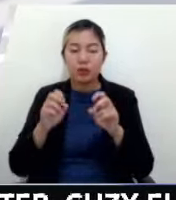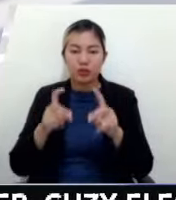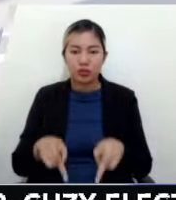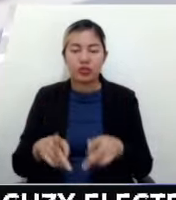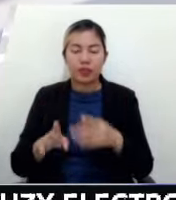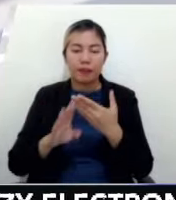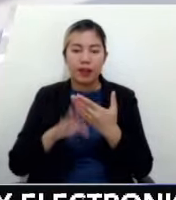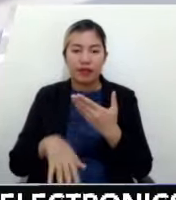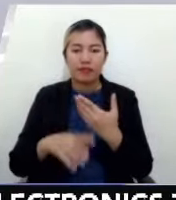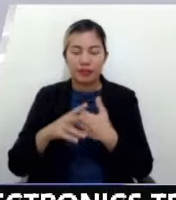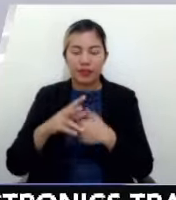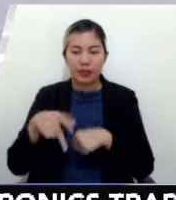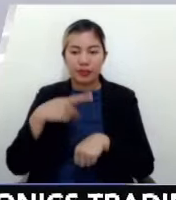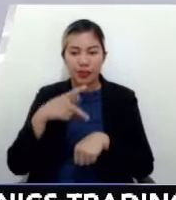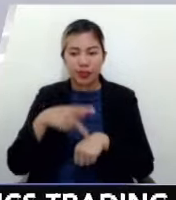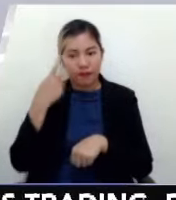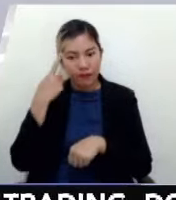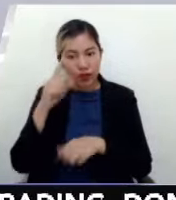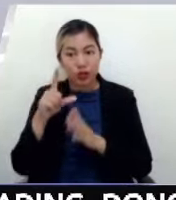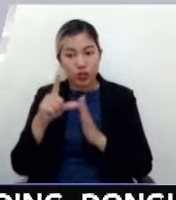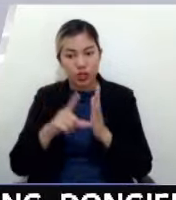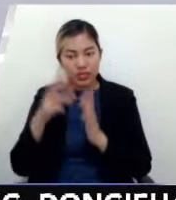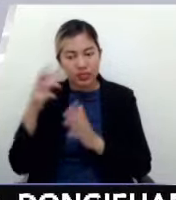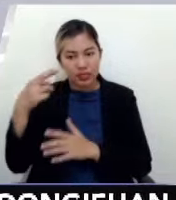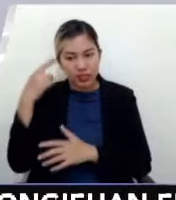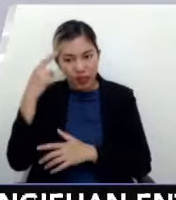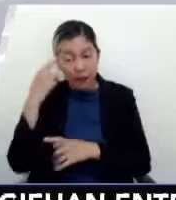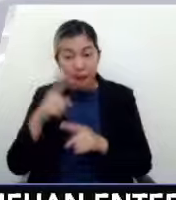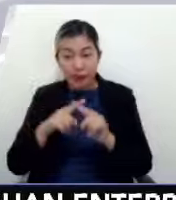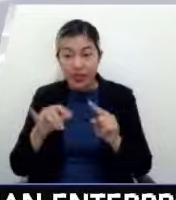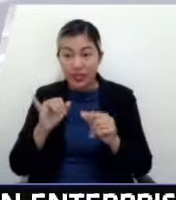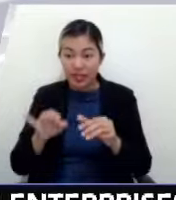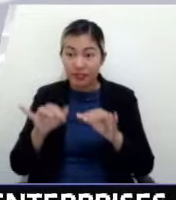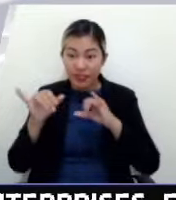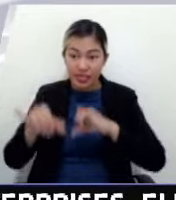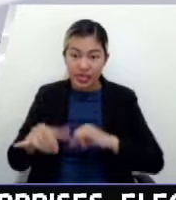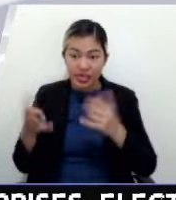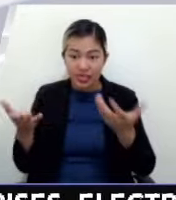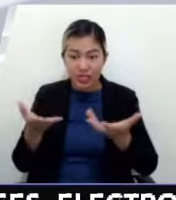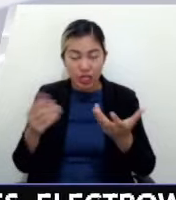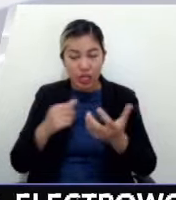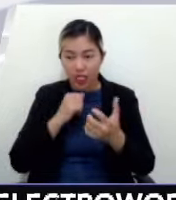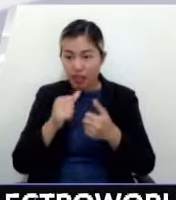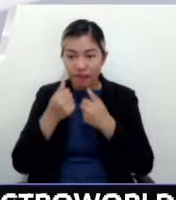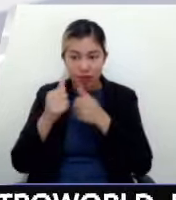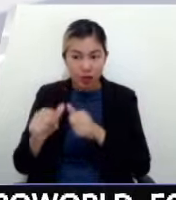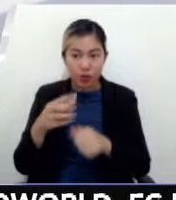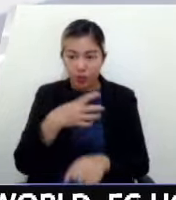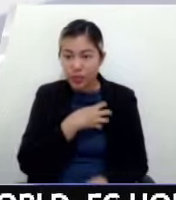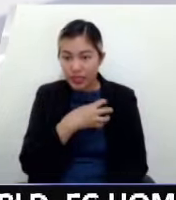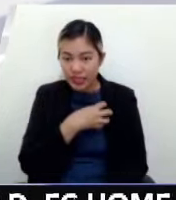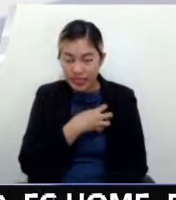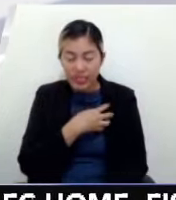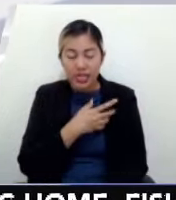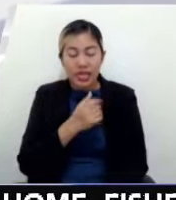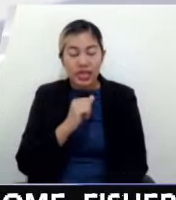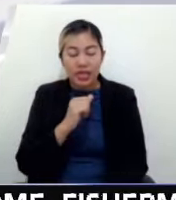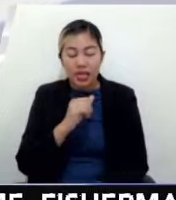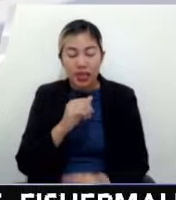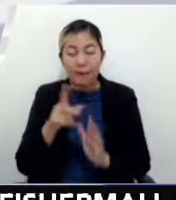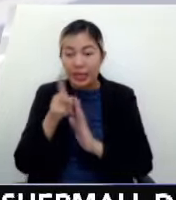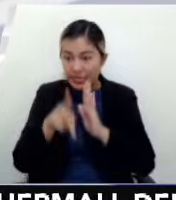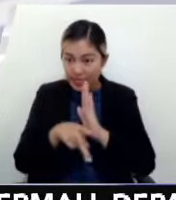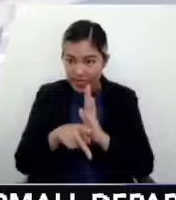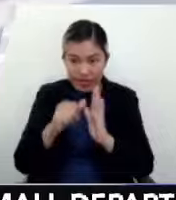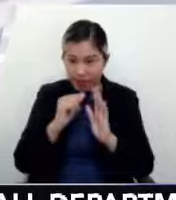for legal reasons. But yung mga magpapaiwan po, hindi sumunod sa mga polisiya ng ating gobyerno, ay sila po